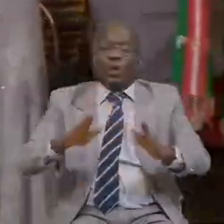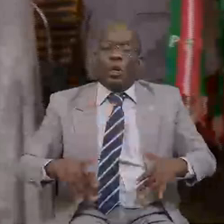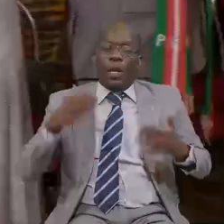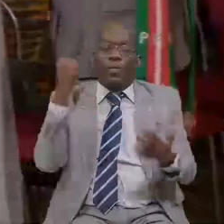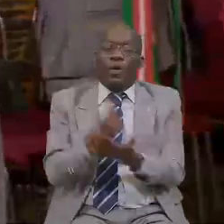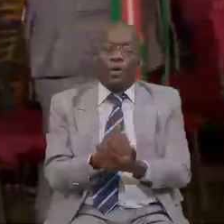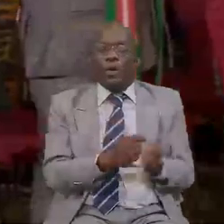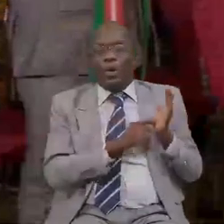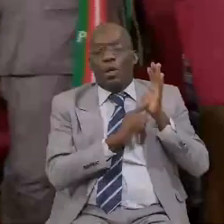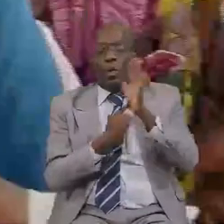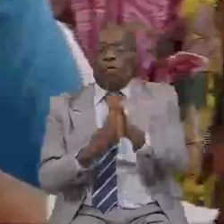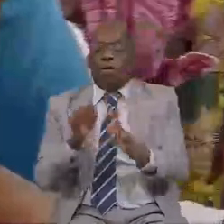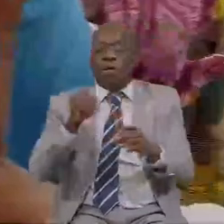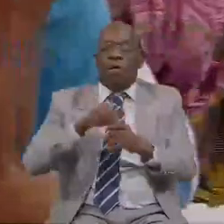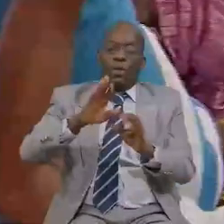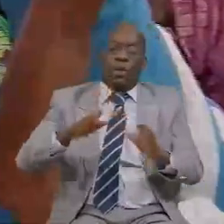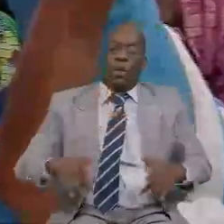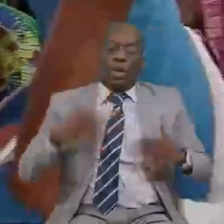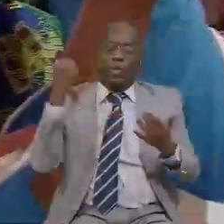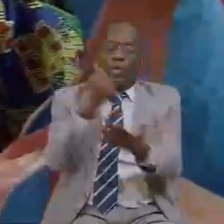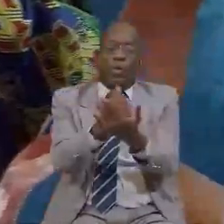Manifestation dans ta vie.